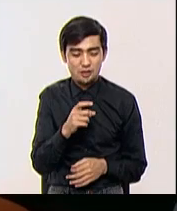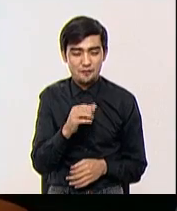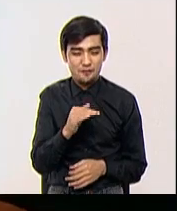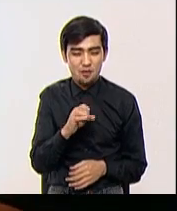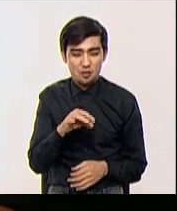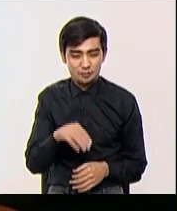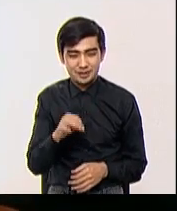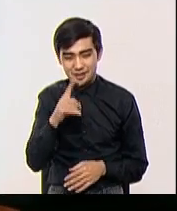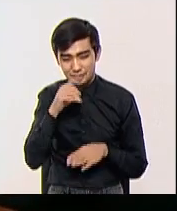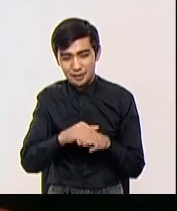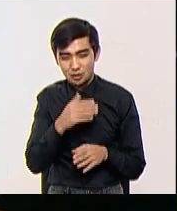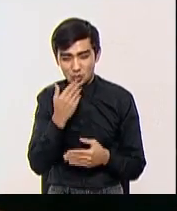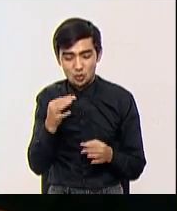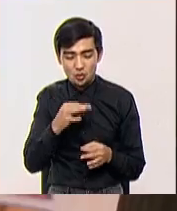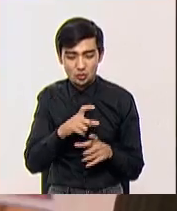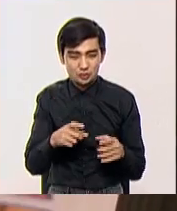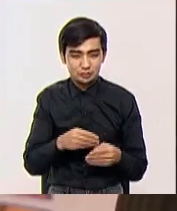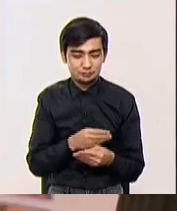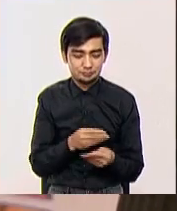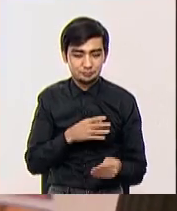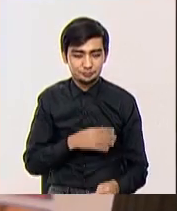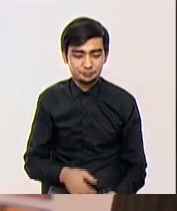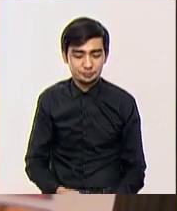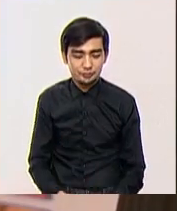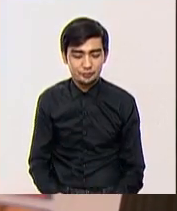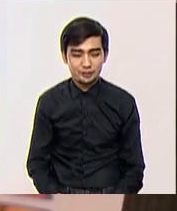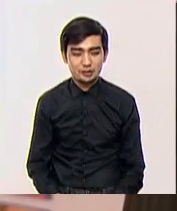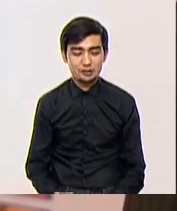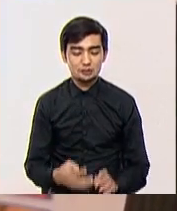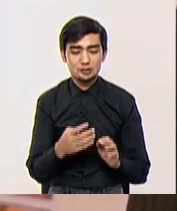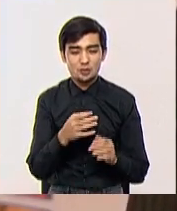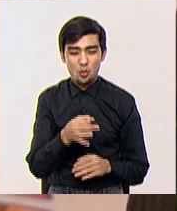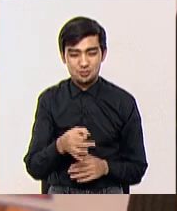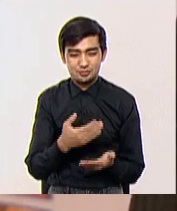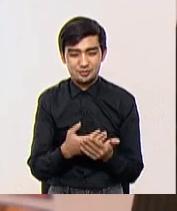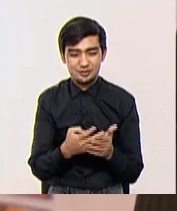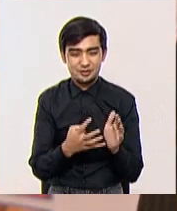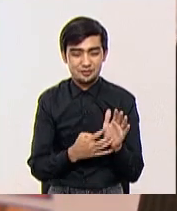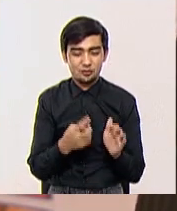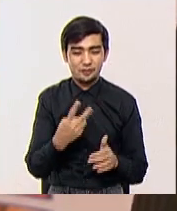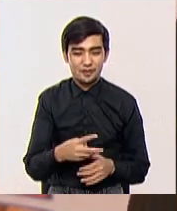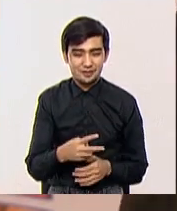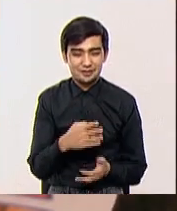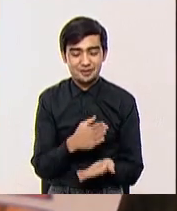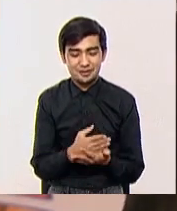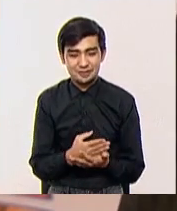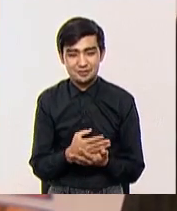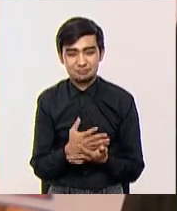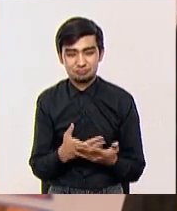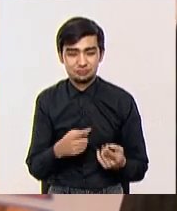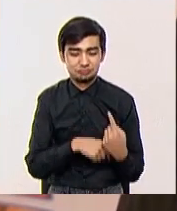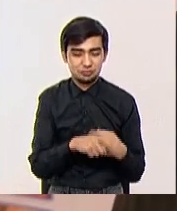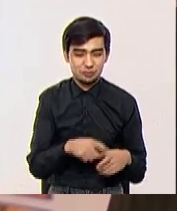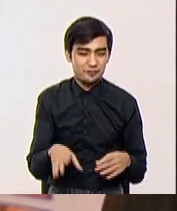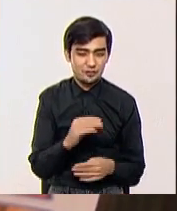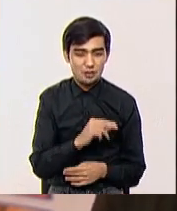де үкіметтік емес ұйымдар марапатталды. Облыс бойынша 920 мемлекеттік емес ұйым бар, бірақ та соның бәрі белсенді жұмыс істеп